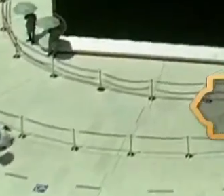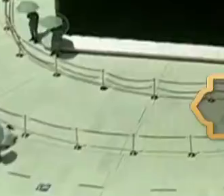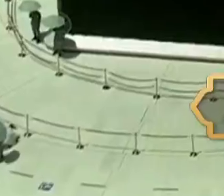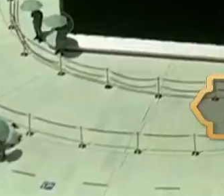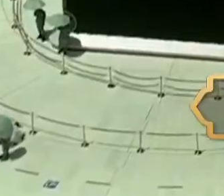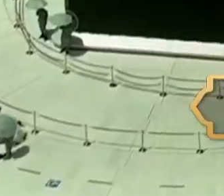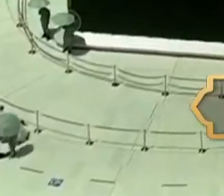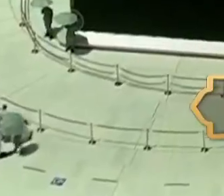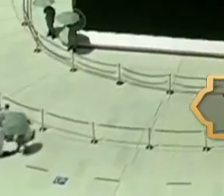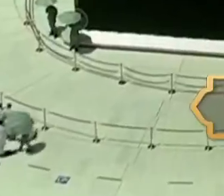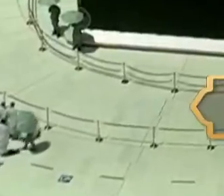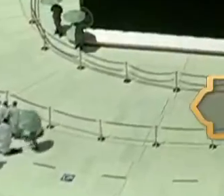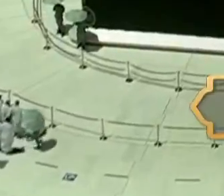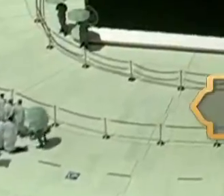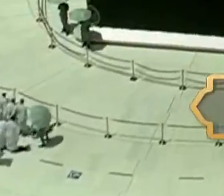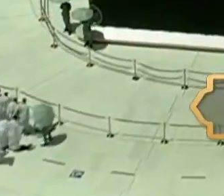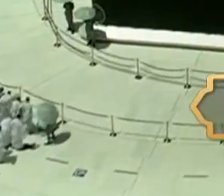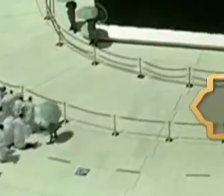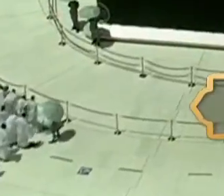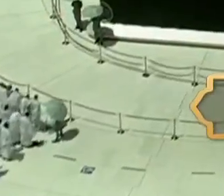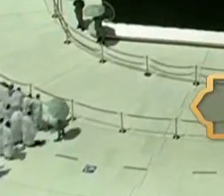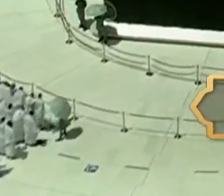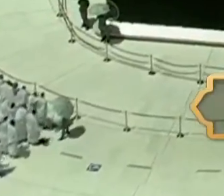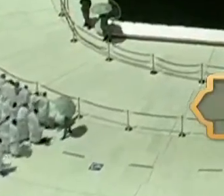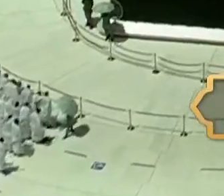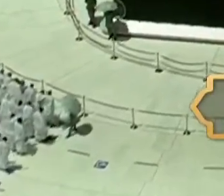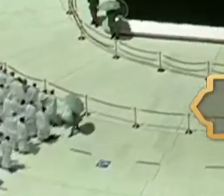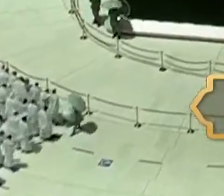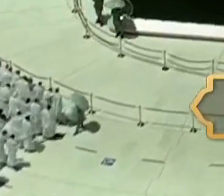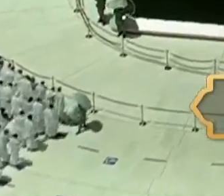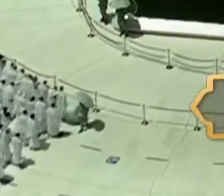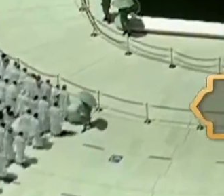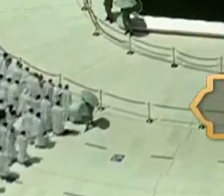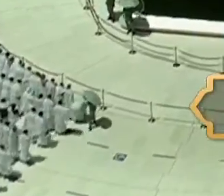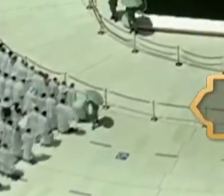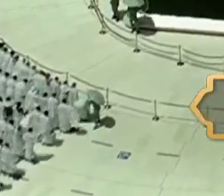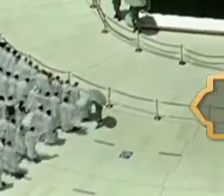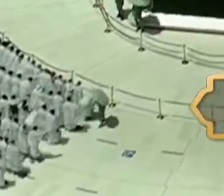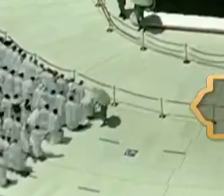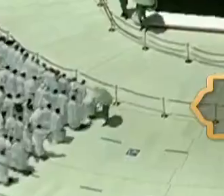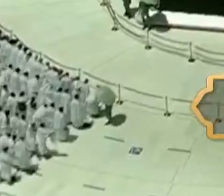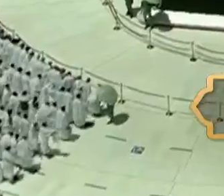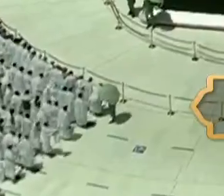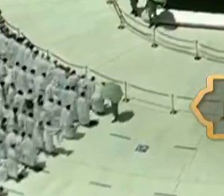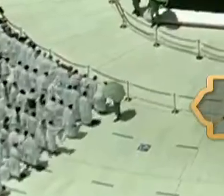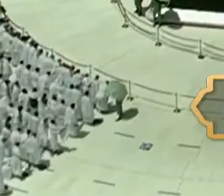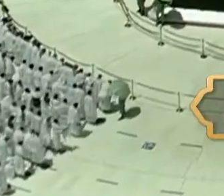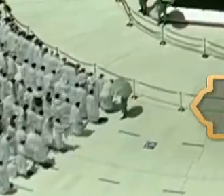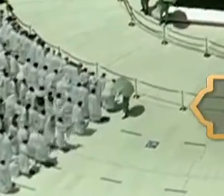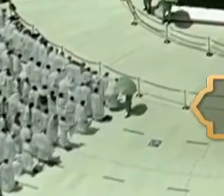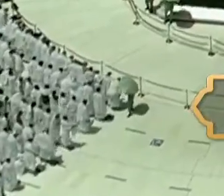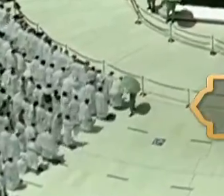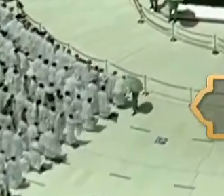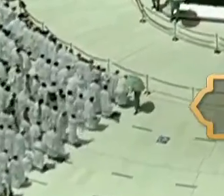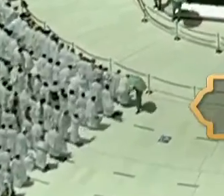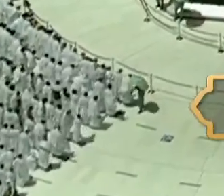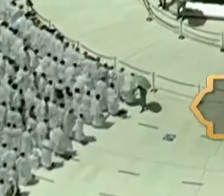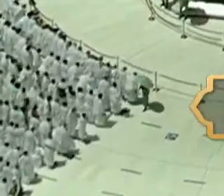الفلاح قد قامت الصلاه قد قامت